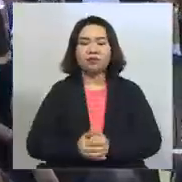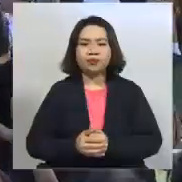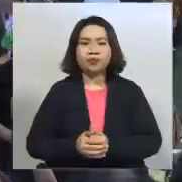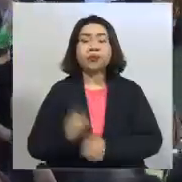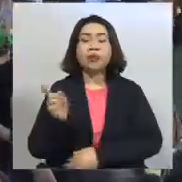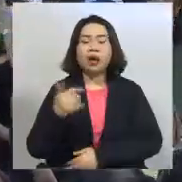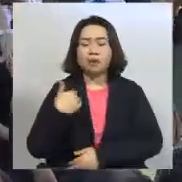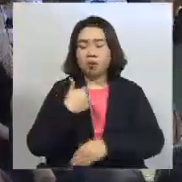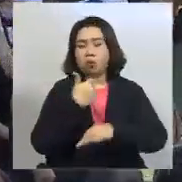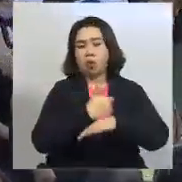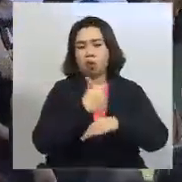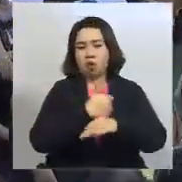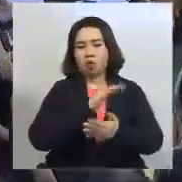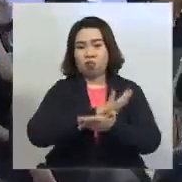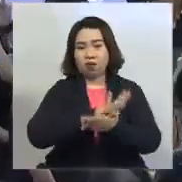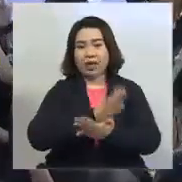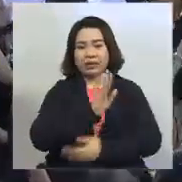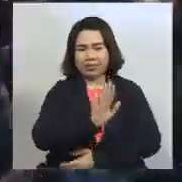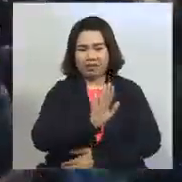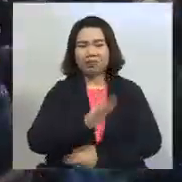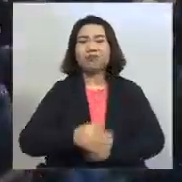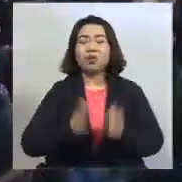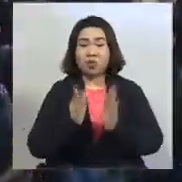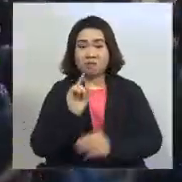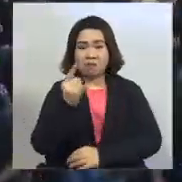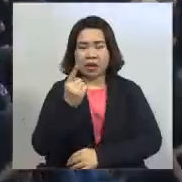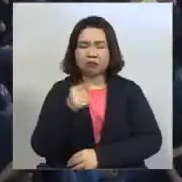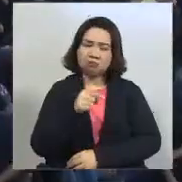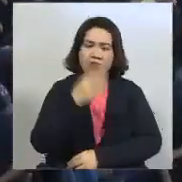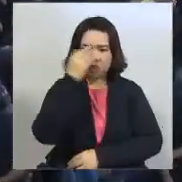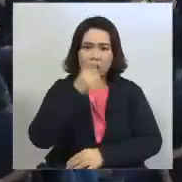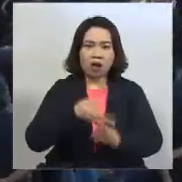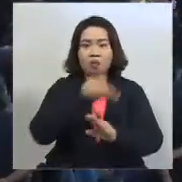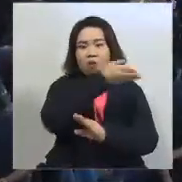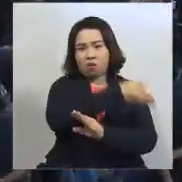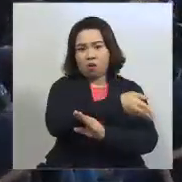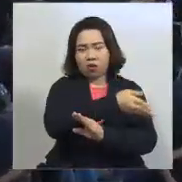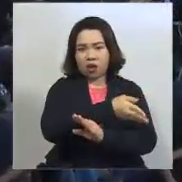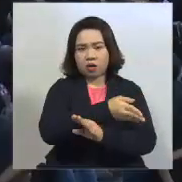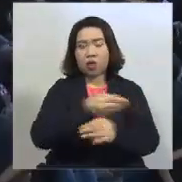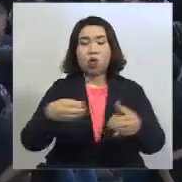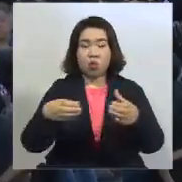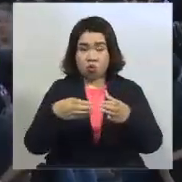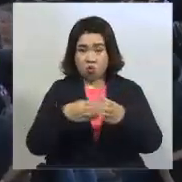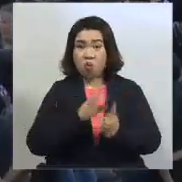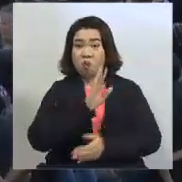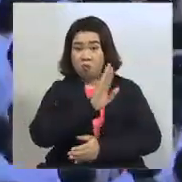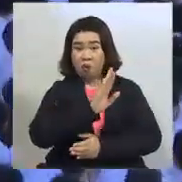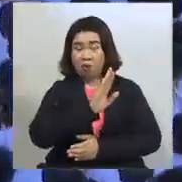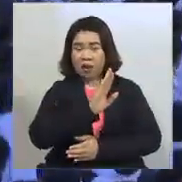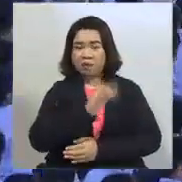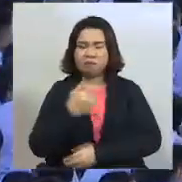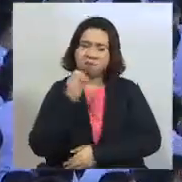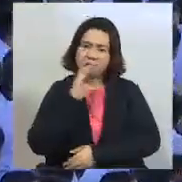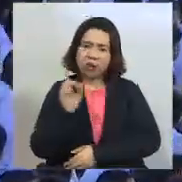ครับซึ่งเป็นผู้อำนวยการโรงเรียนกรุงเทพคริสเตียนวิทยาลัยคนใหม่หลังจากก่อนหน้านี้เนี่ยทางคณะกรรมการสภาคริสตจักรในประเทศไท